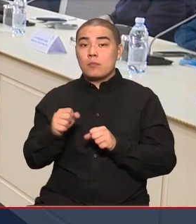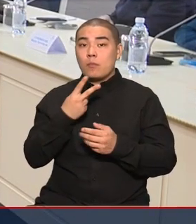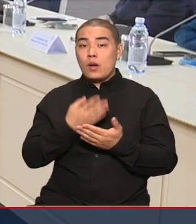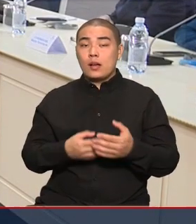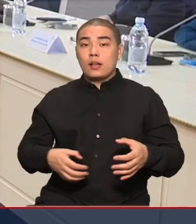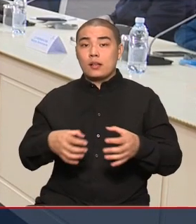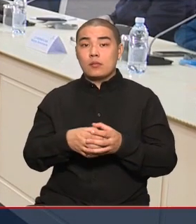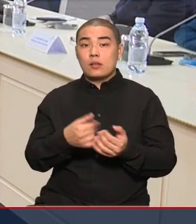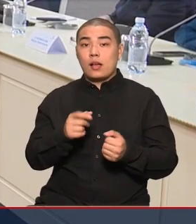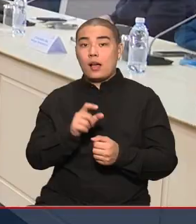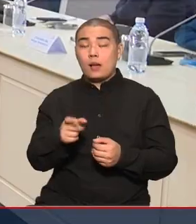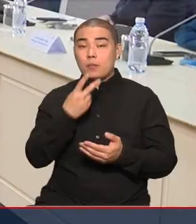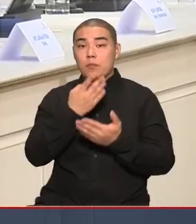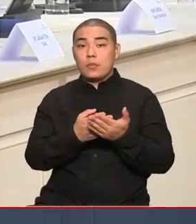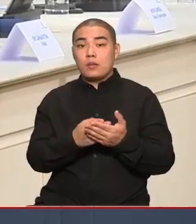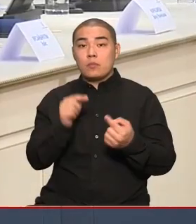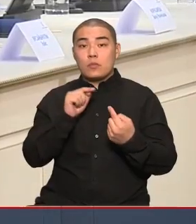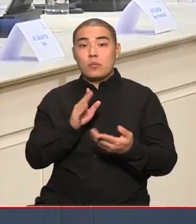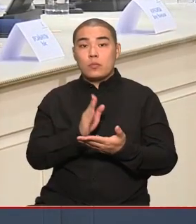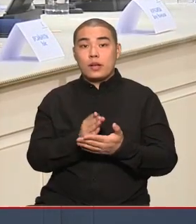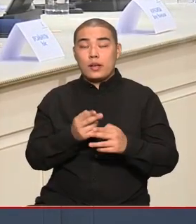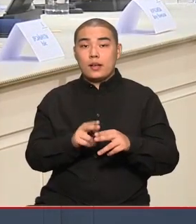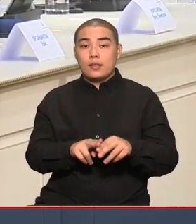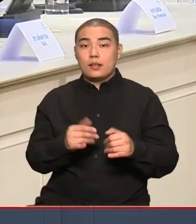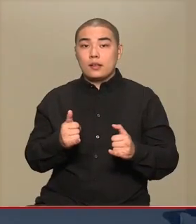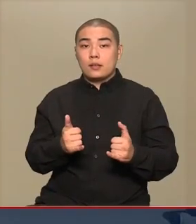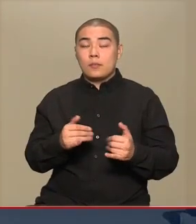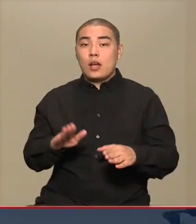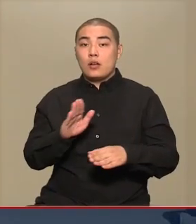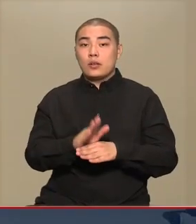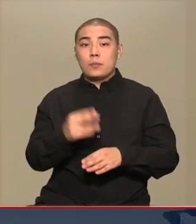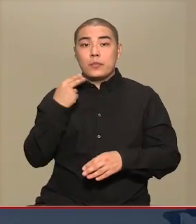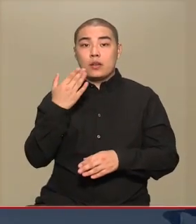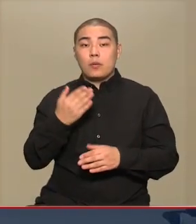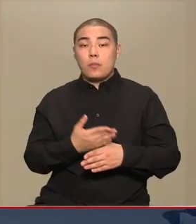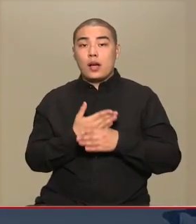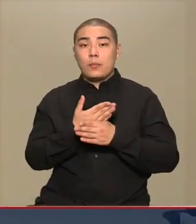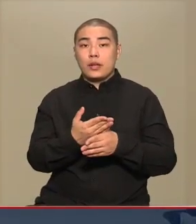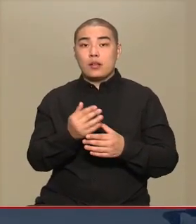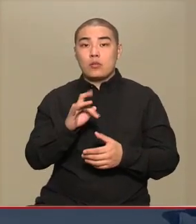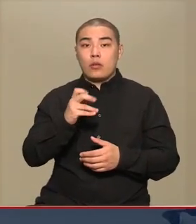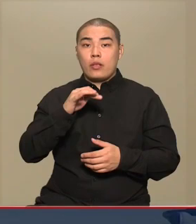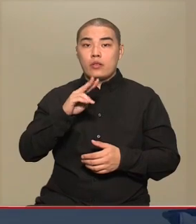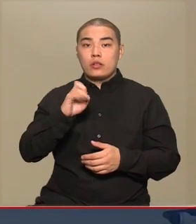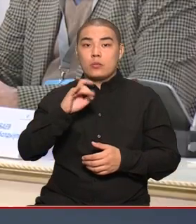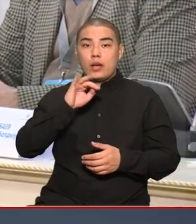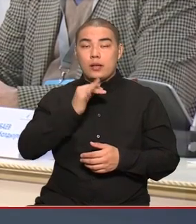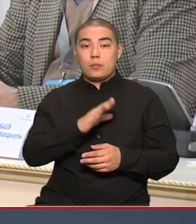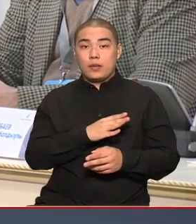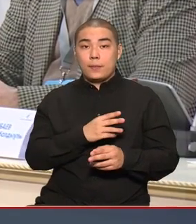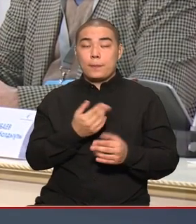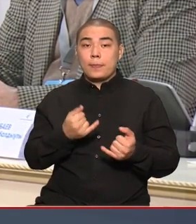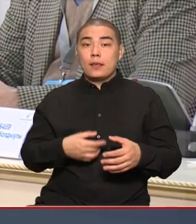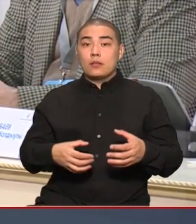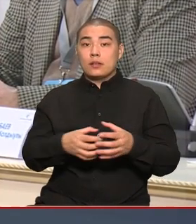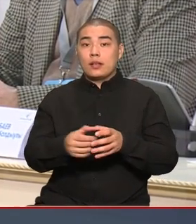болысып қиянатқа қарсы тұру деген сөз. Бұл тақырыптағы секция отырысына президенттің көмекшісі Руслан Желдібай жетекшілік етті.